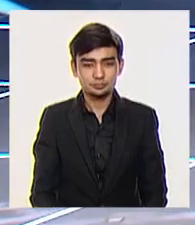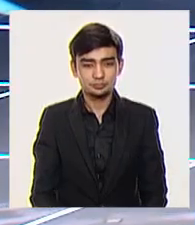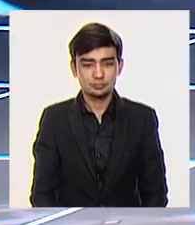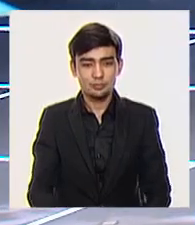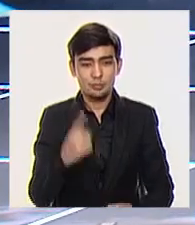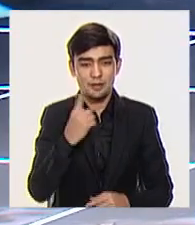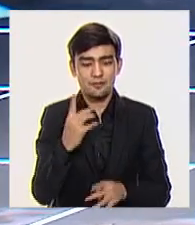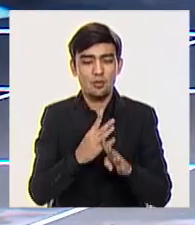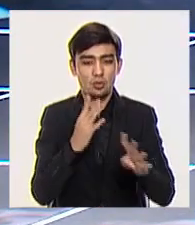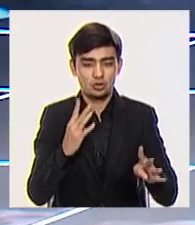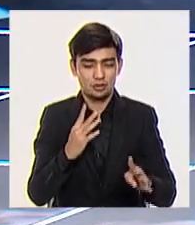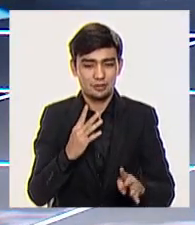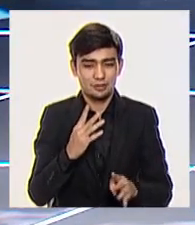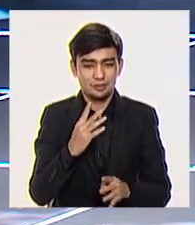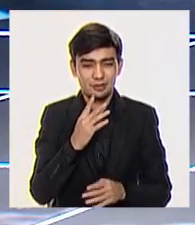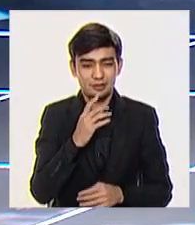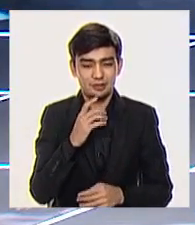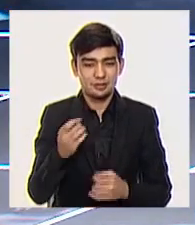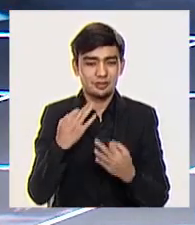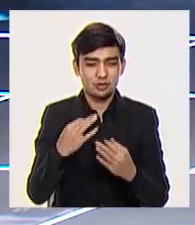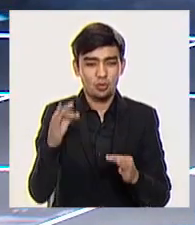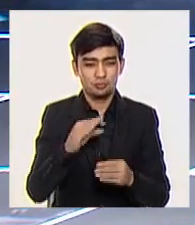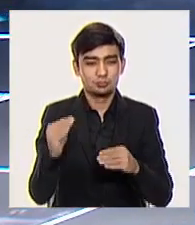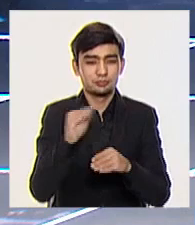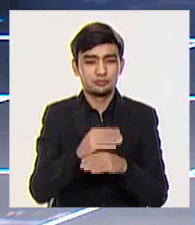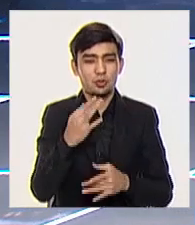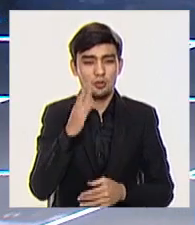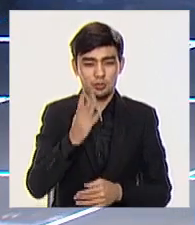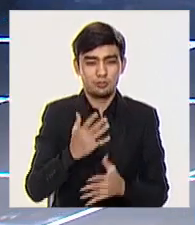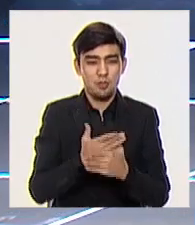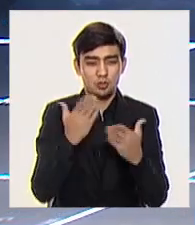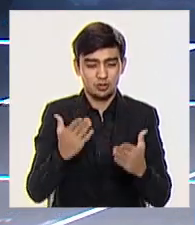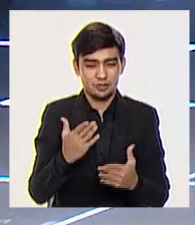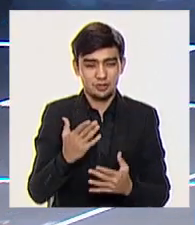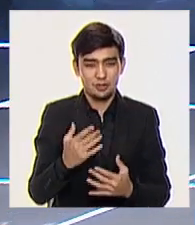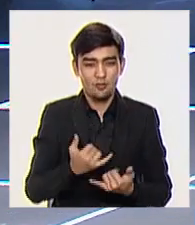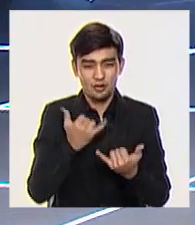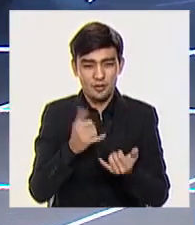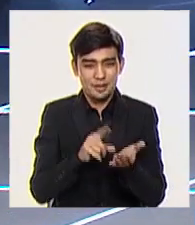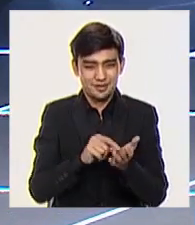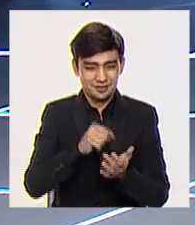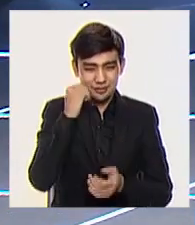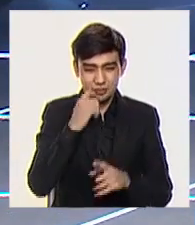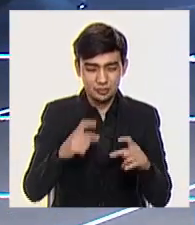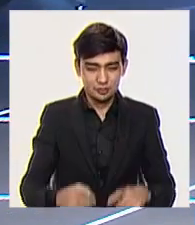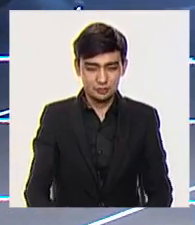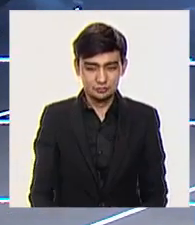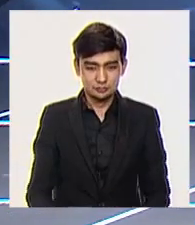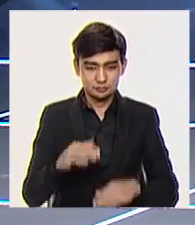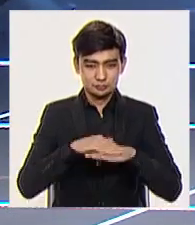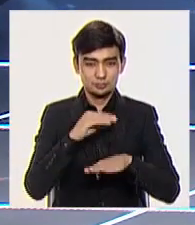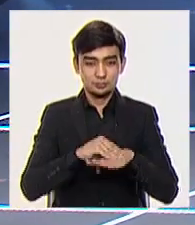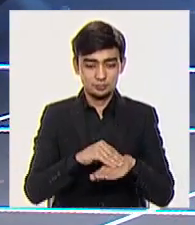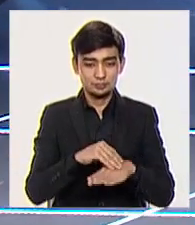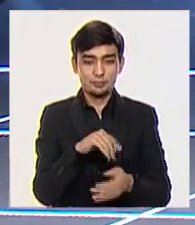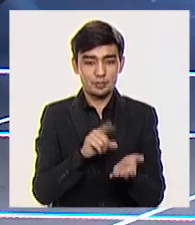В первую очередь расскажи о прибавках, насколько больше будут получать наши уважаемые пенсионеры. Добрый вечер.